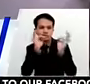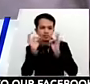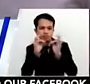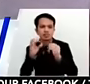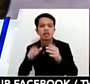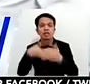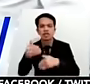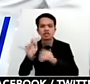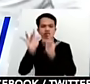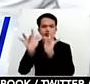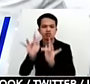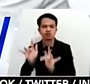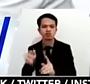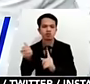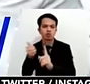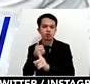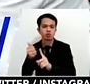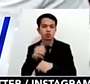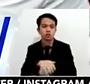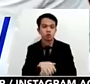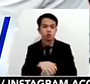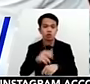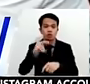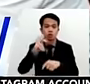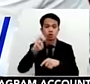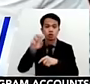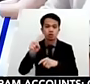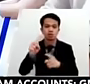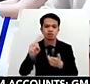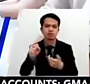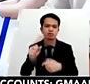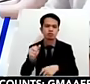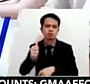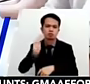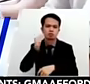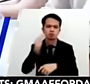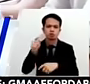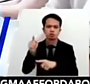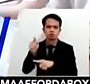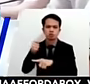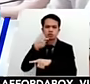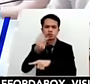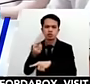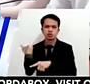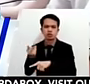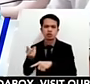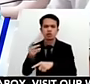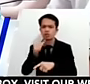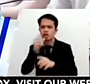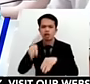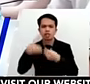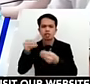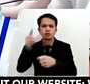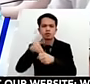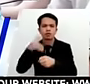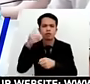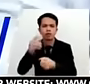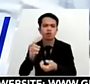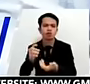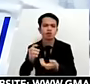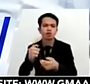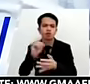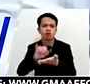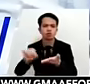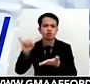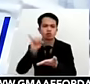Mariing itinanggi ni Nones at Cruz ang paratang. Hindi rin daw sila nag-alok ng donasyon sa charitable institution na mapipili